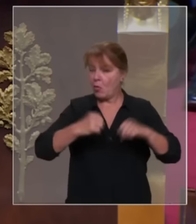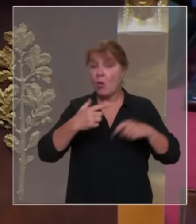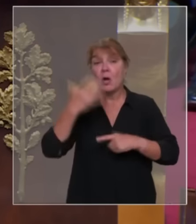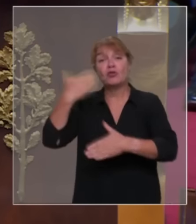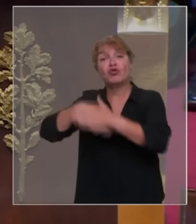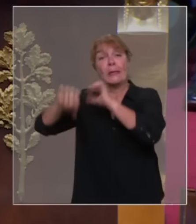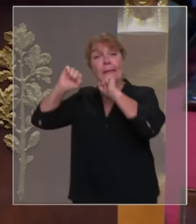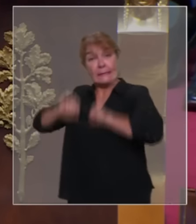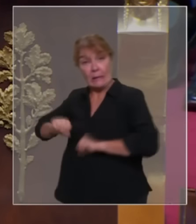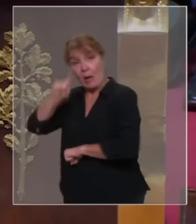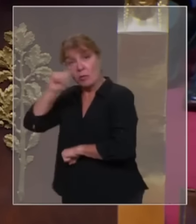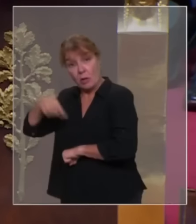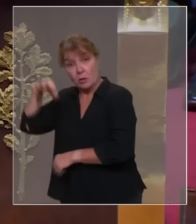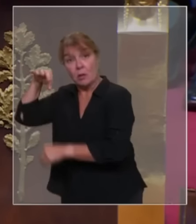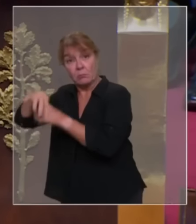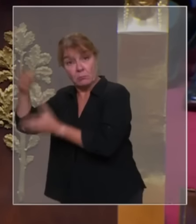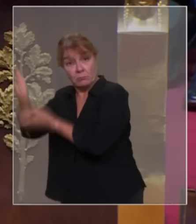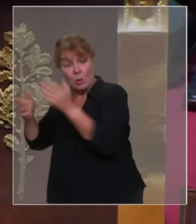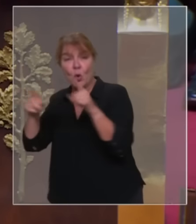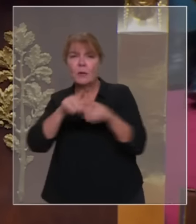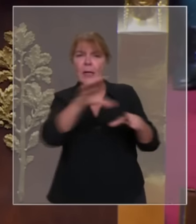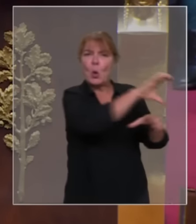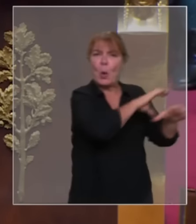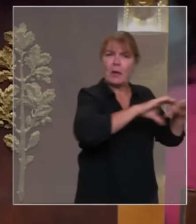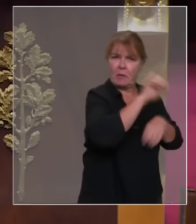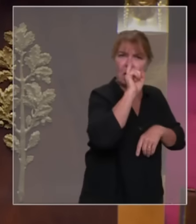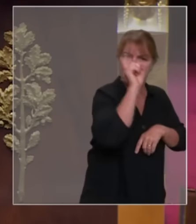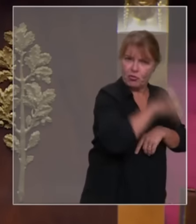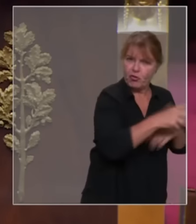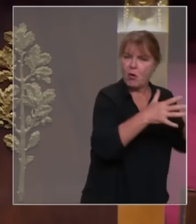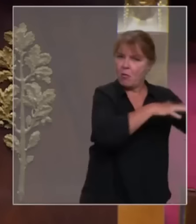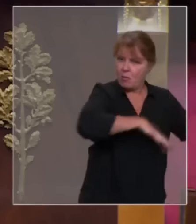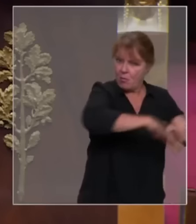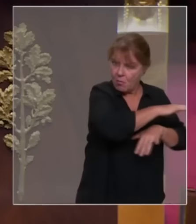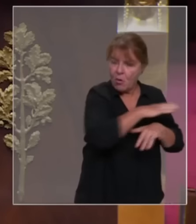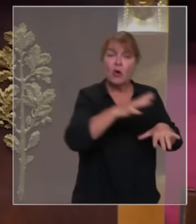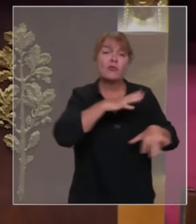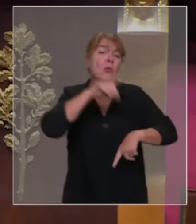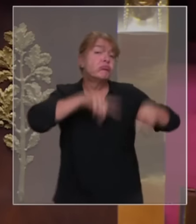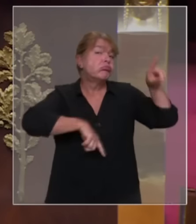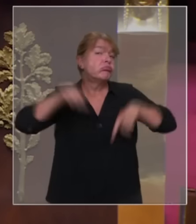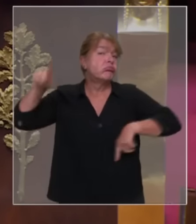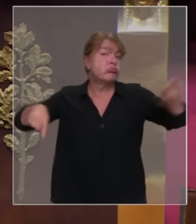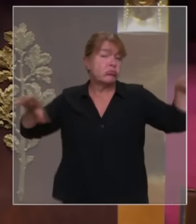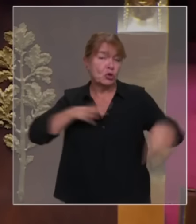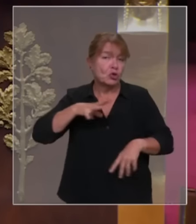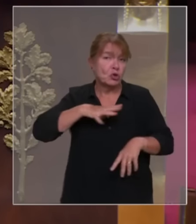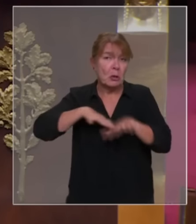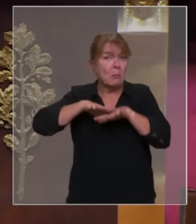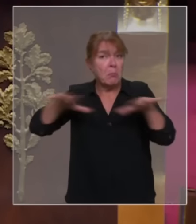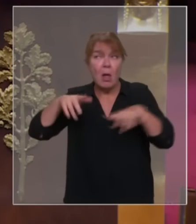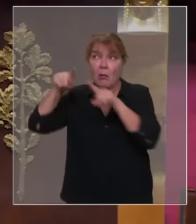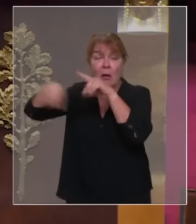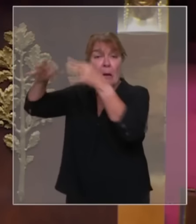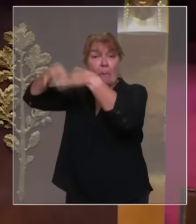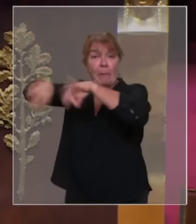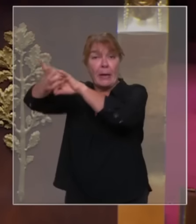Sénat et dans les collectivités. Il est pratiqué à des degrés différents, d'ailleurs, chez beaucoup de nos voisins.